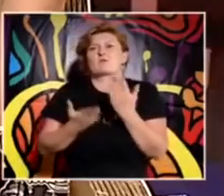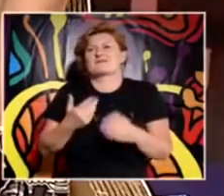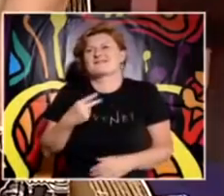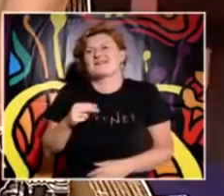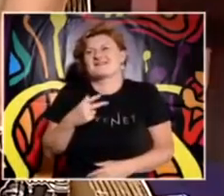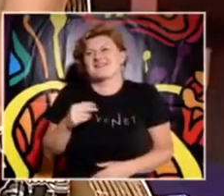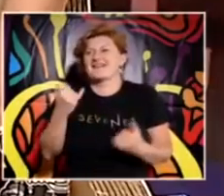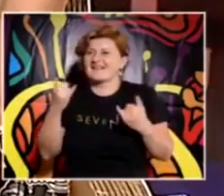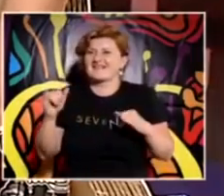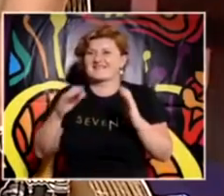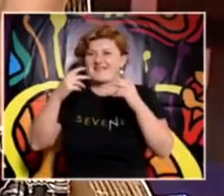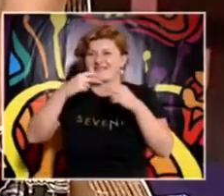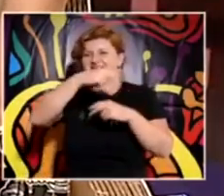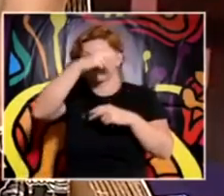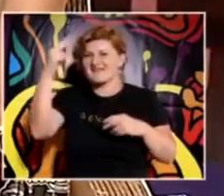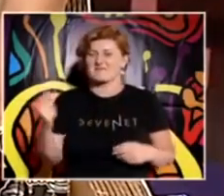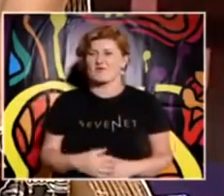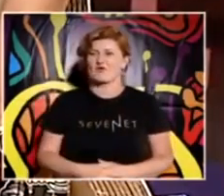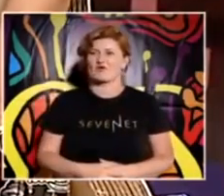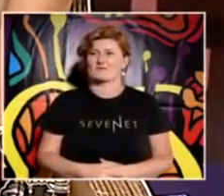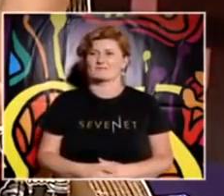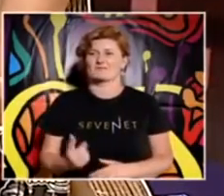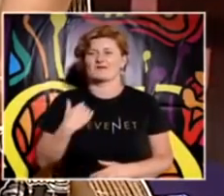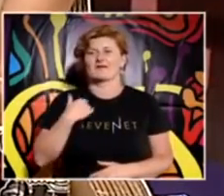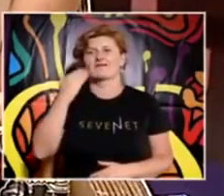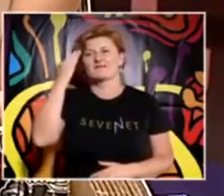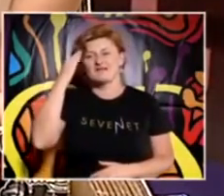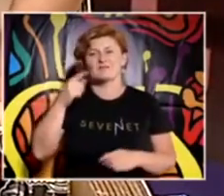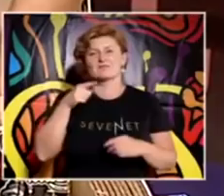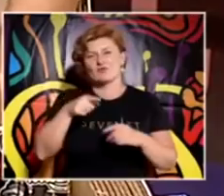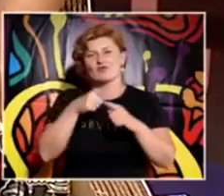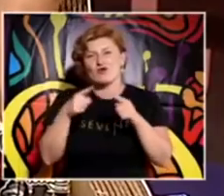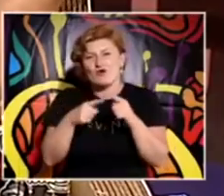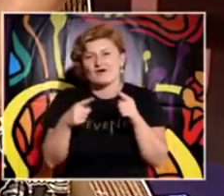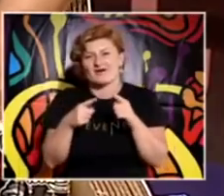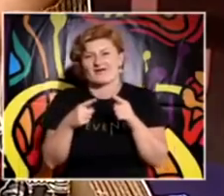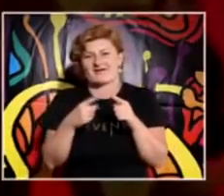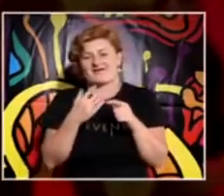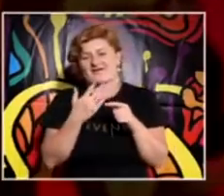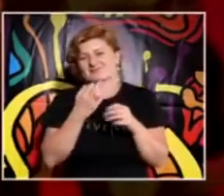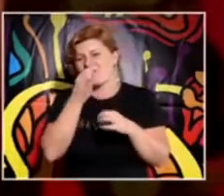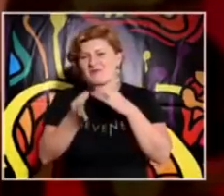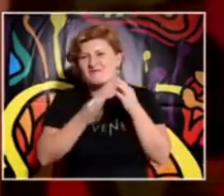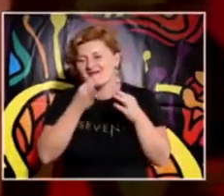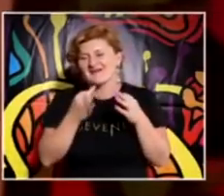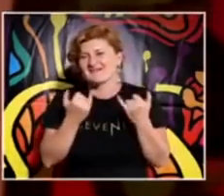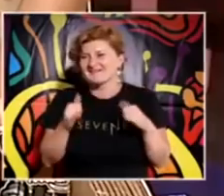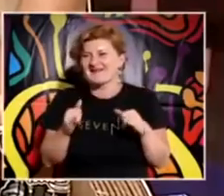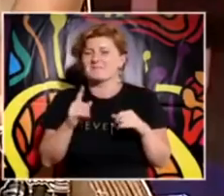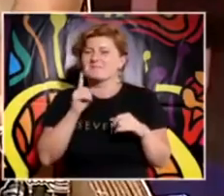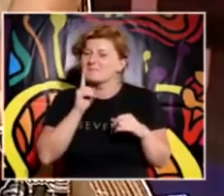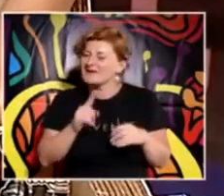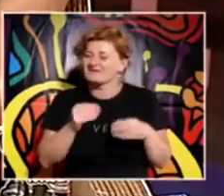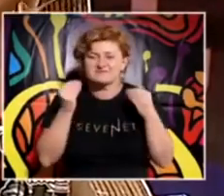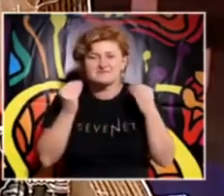I ty jesteś do tego przekonana, że to jest coś rzeczywiście niezwykłego? Wiem, że to brzmi troszkę jak taki tani coaching może, ale to naprawdę było takie